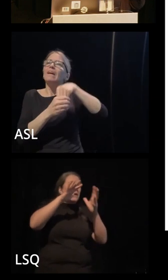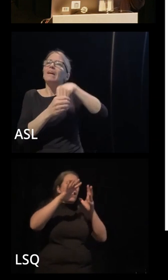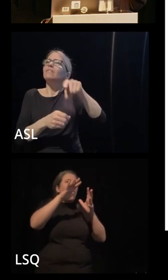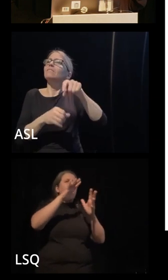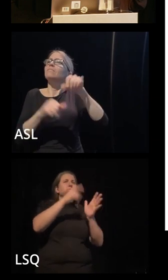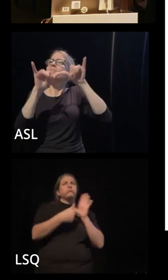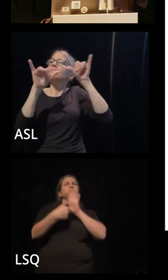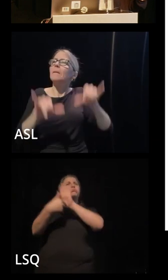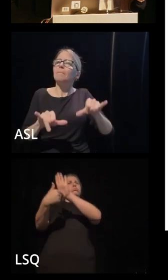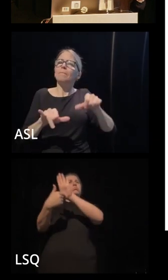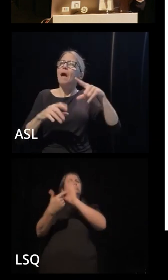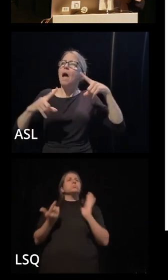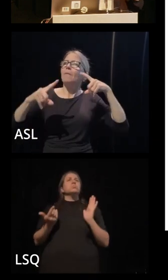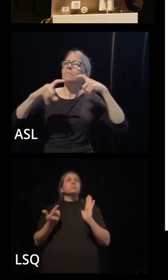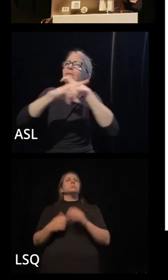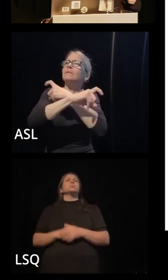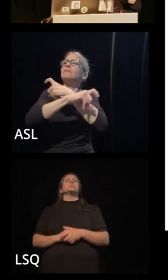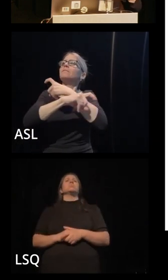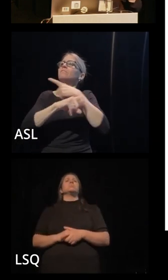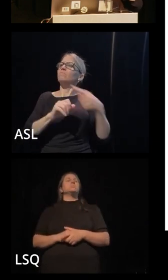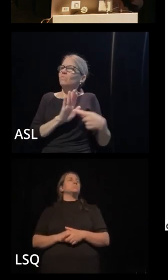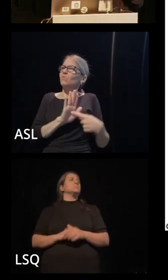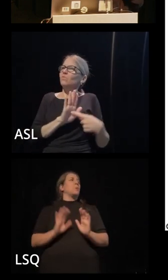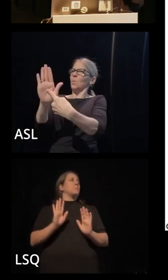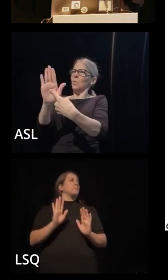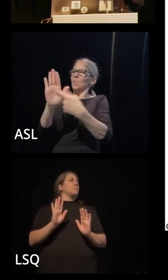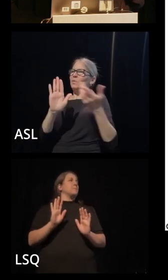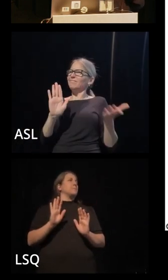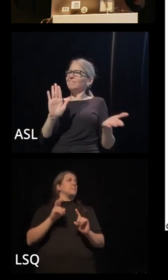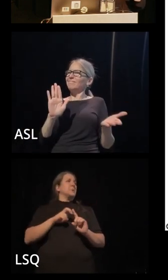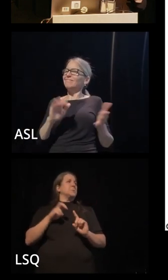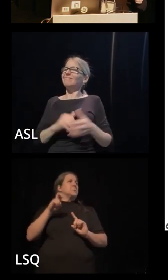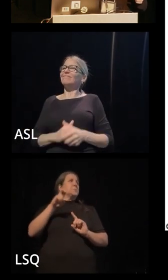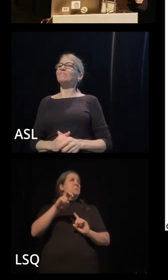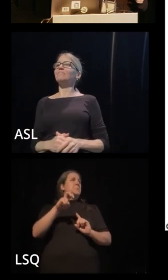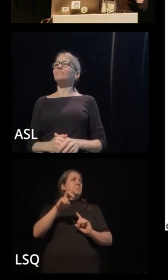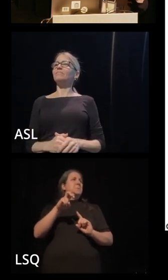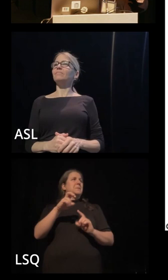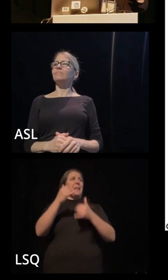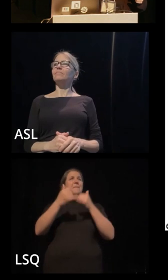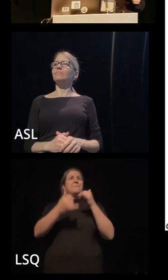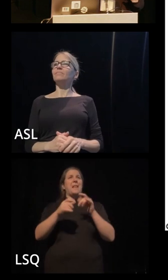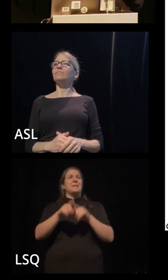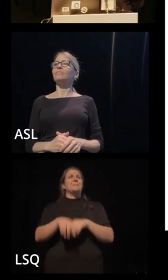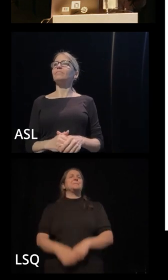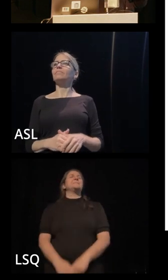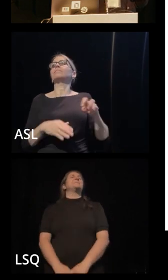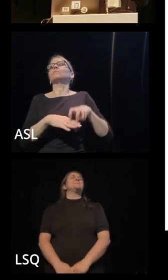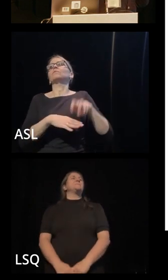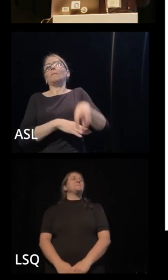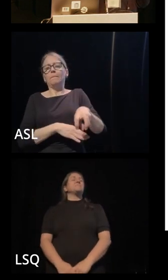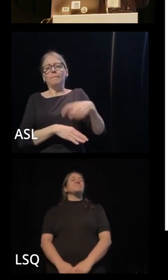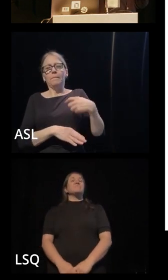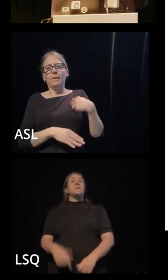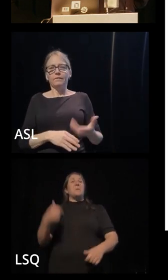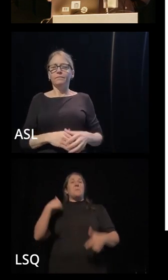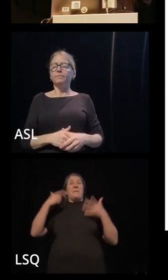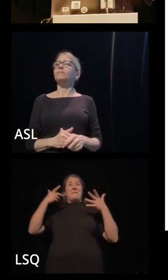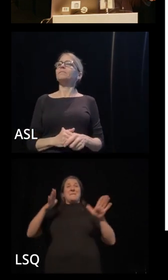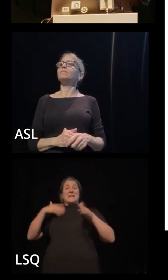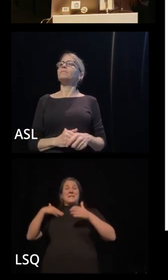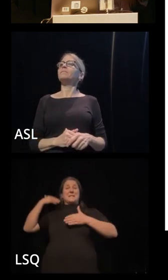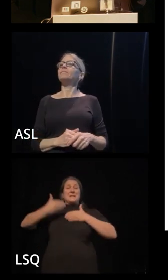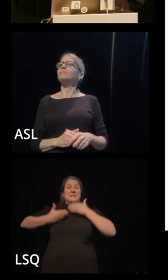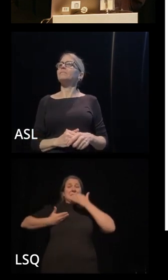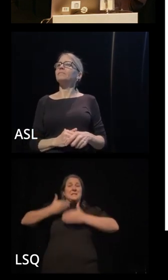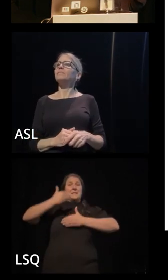sûr, toute cette démarche-là, je vais déjà passer à la finale également, mais toute cette démarche-là a